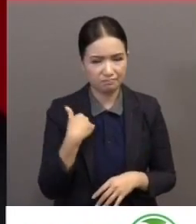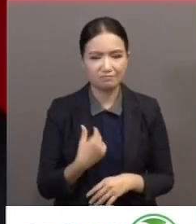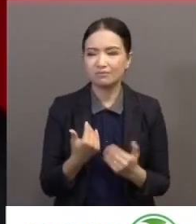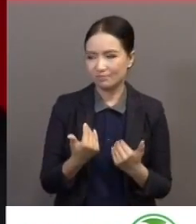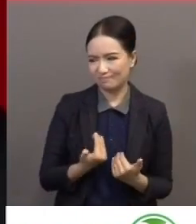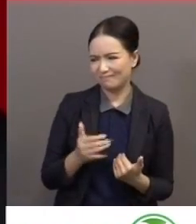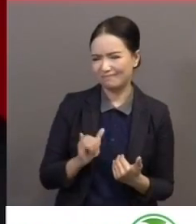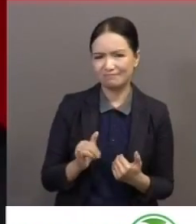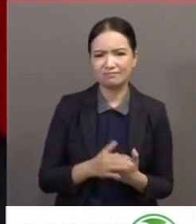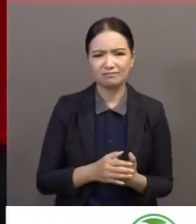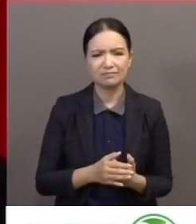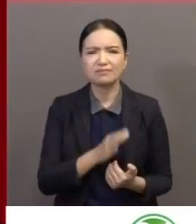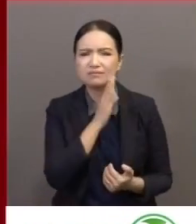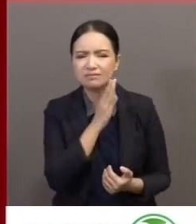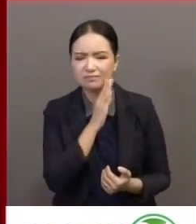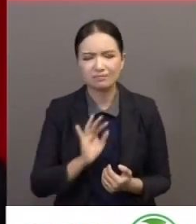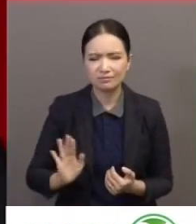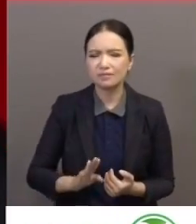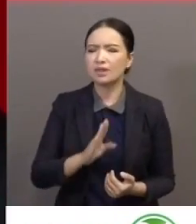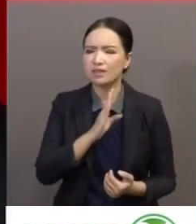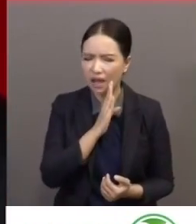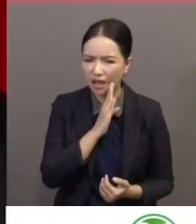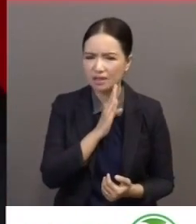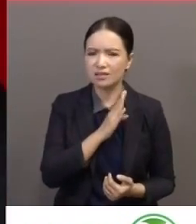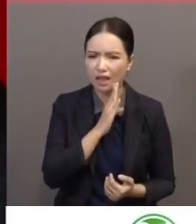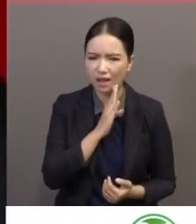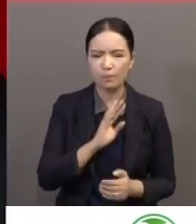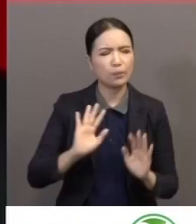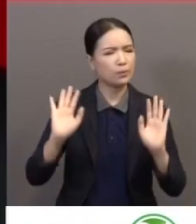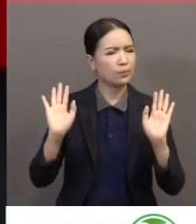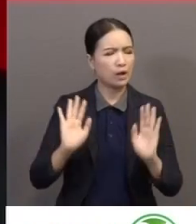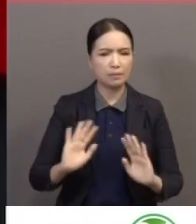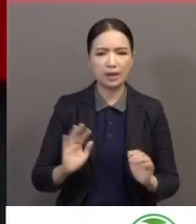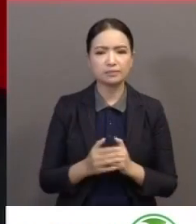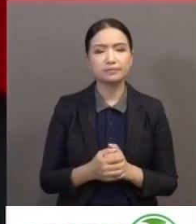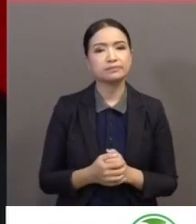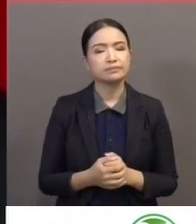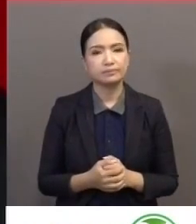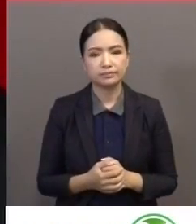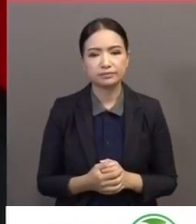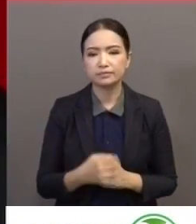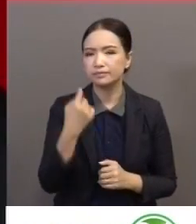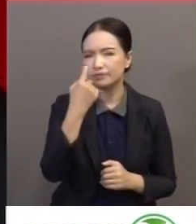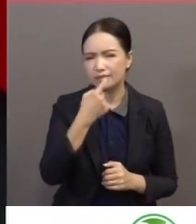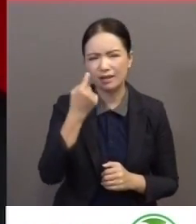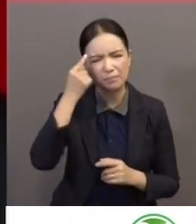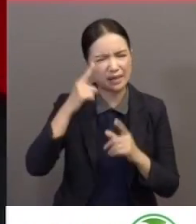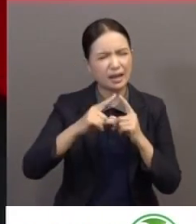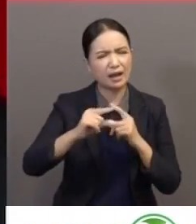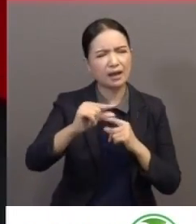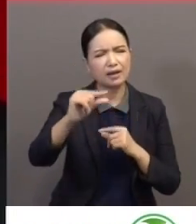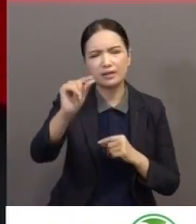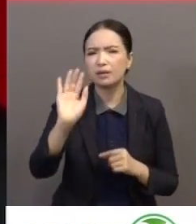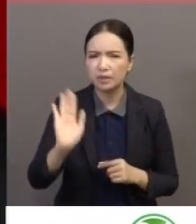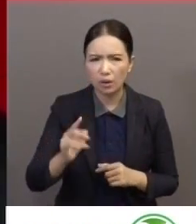ยเราอย่าไปท่าเลยท่าผมโอ้ยท่ามันไปไกลเลยไปท่าอ